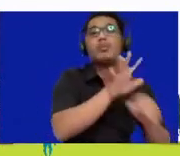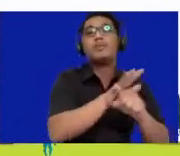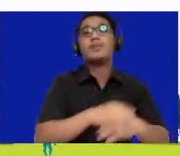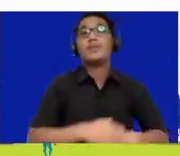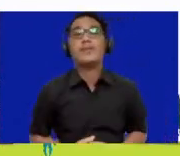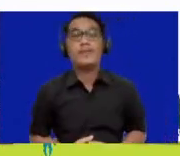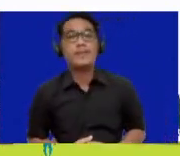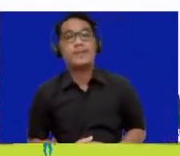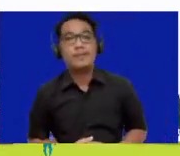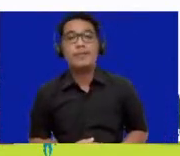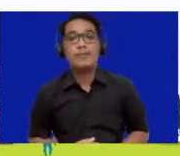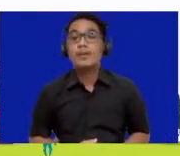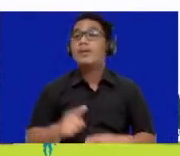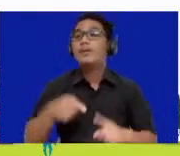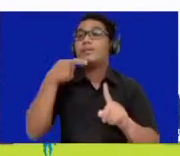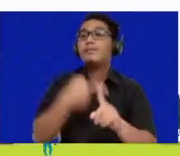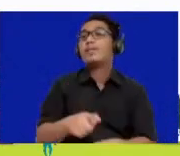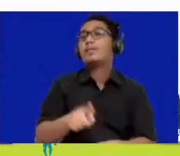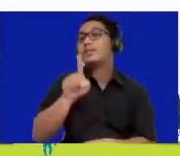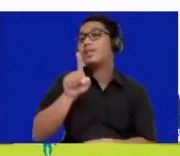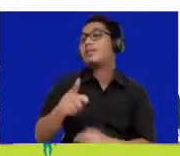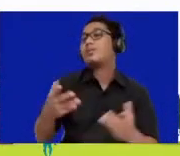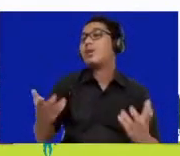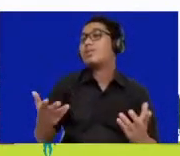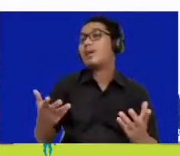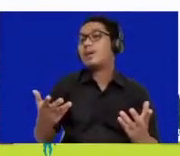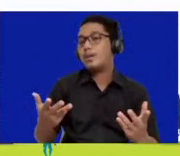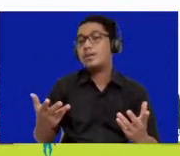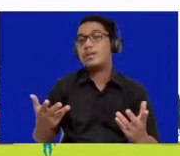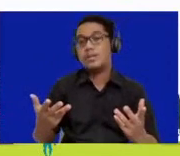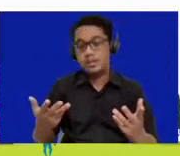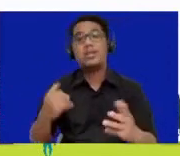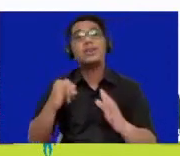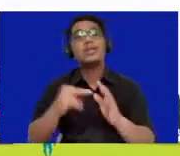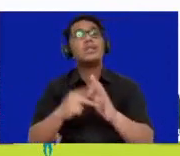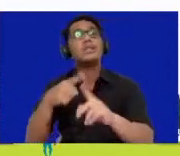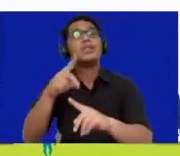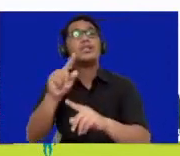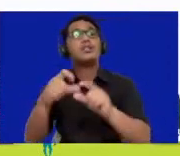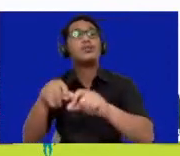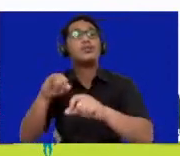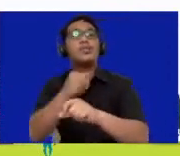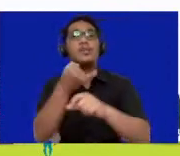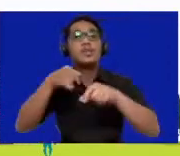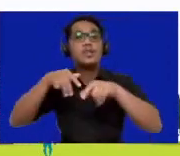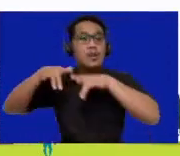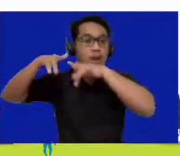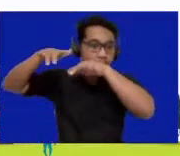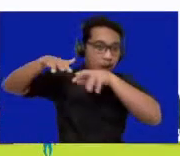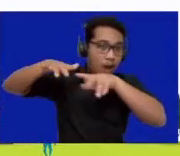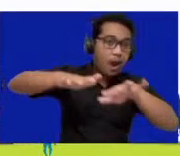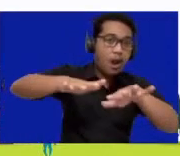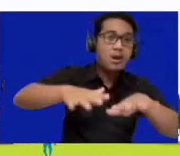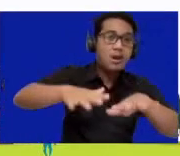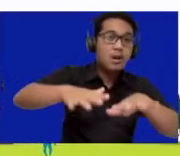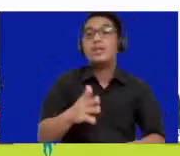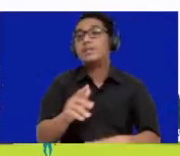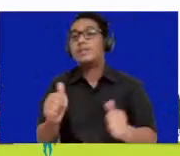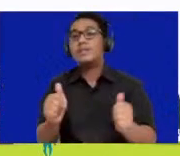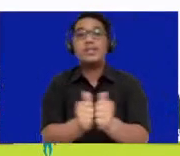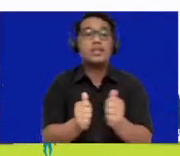lagi keuntungan adalah intrusi air laut. Dengan mangrove yang besar, saya yakin intrusi